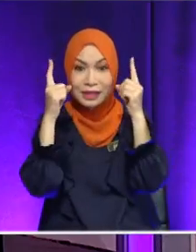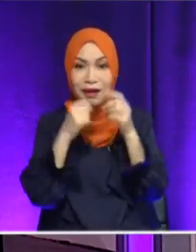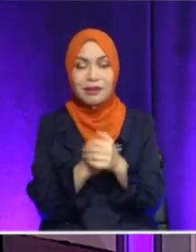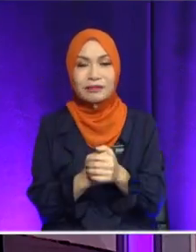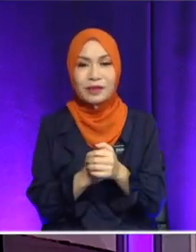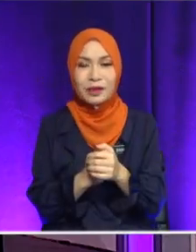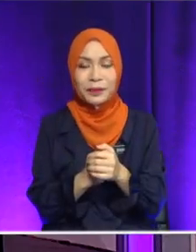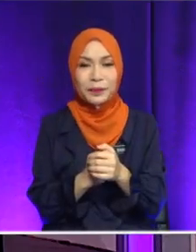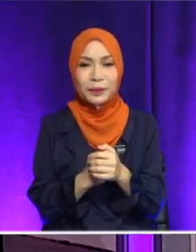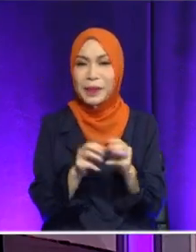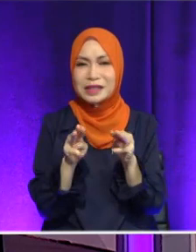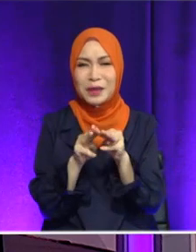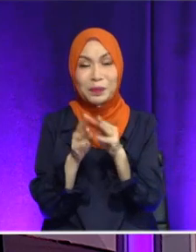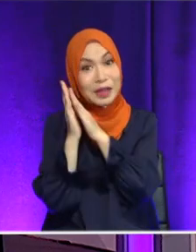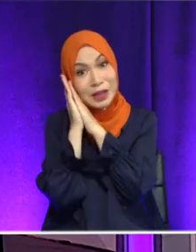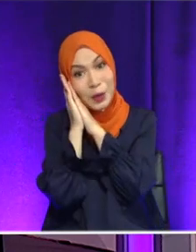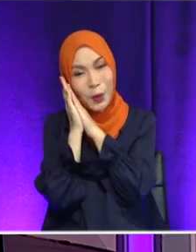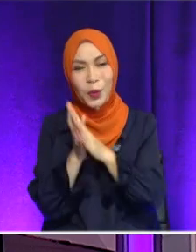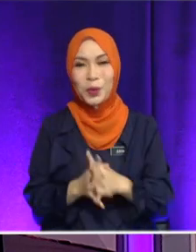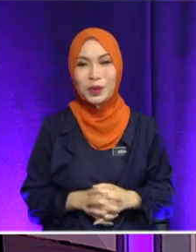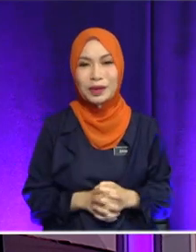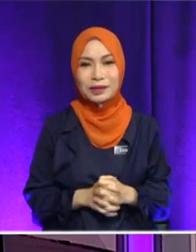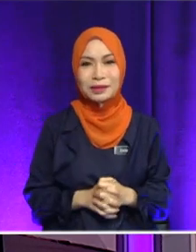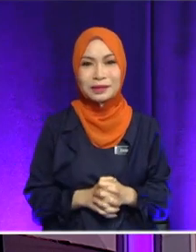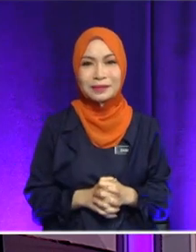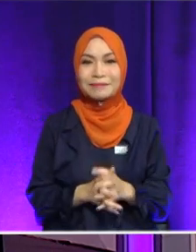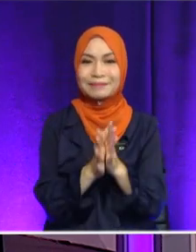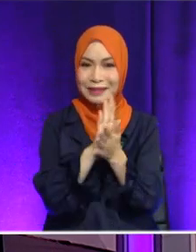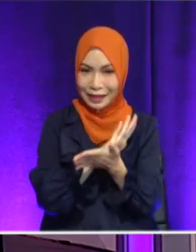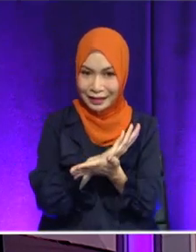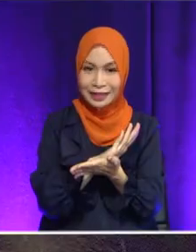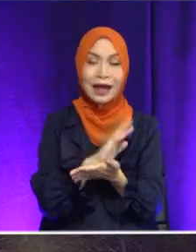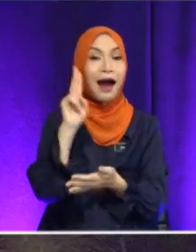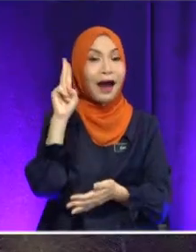hanya pelukis itu tahu apa yang dibuat